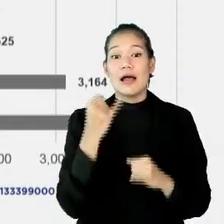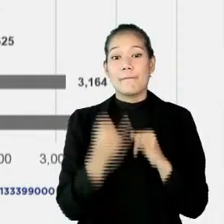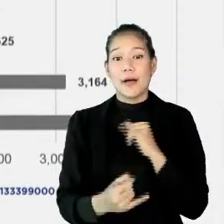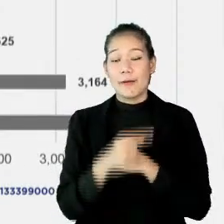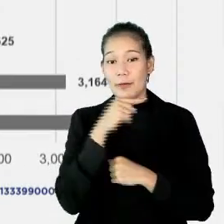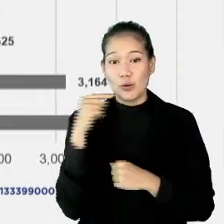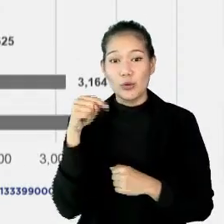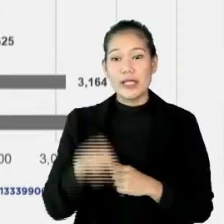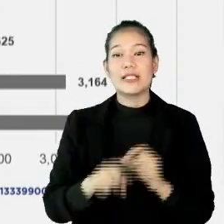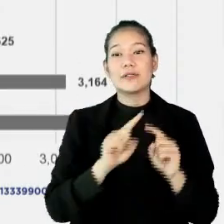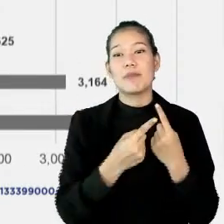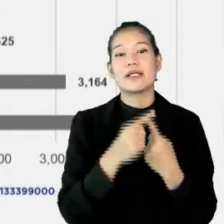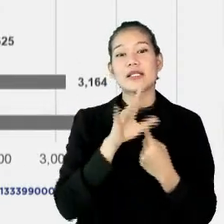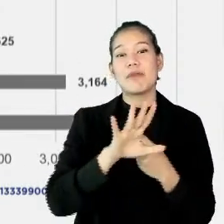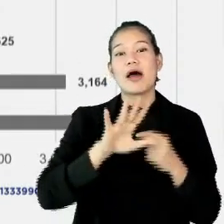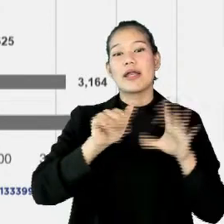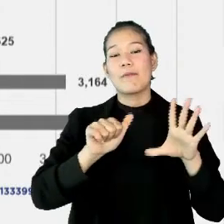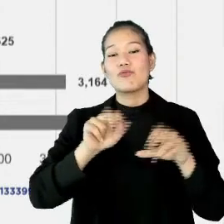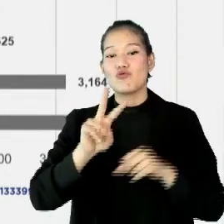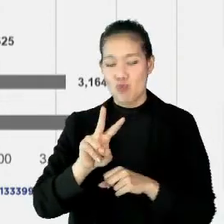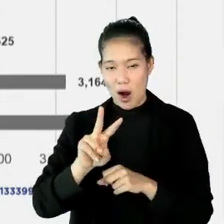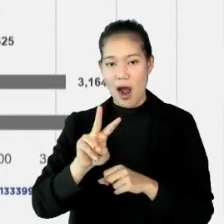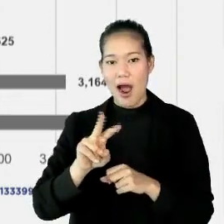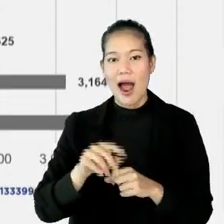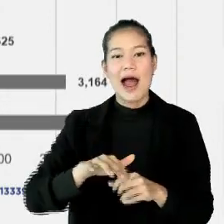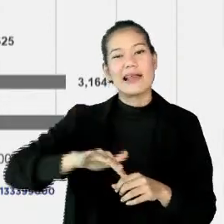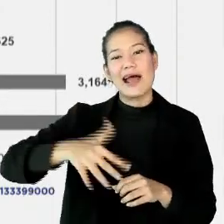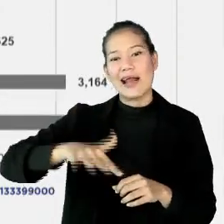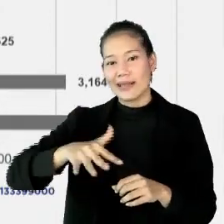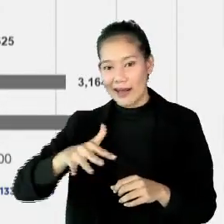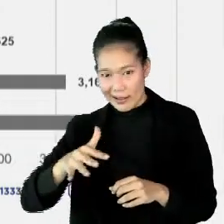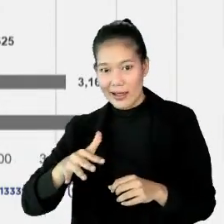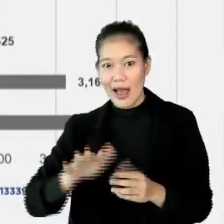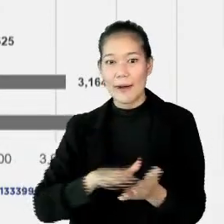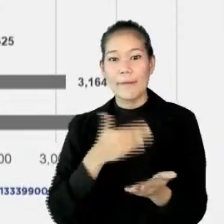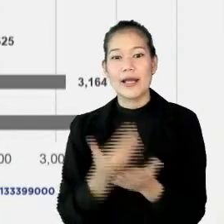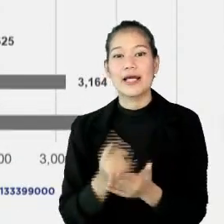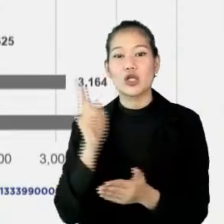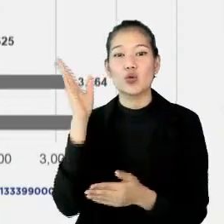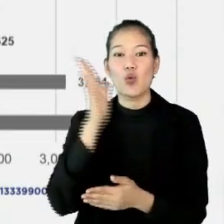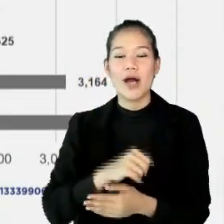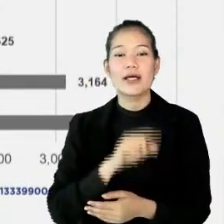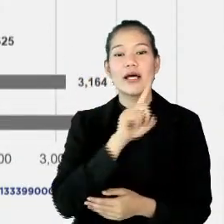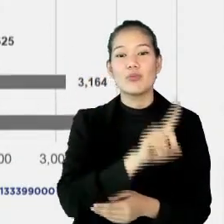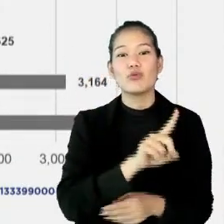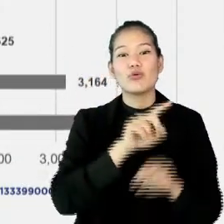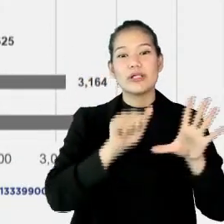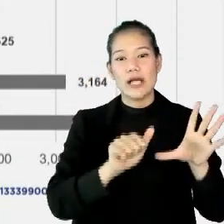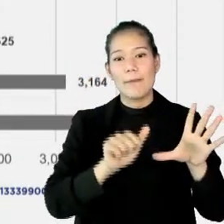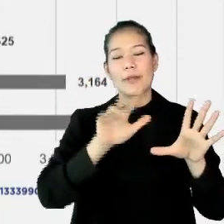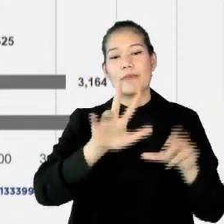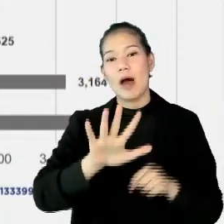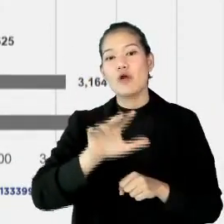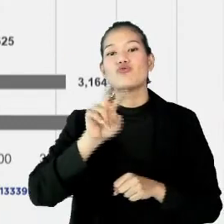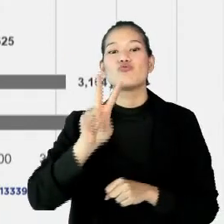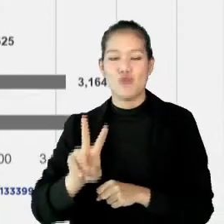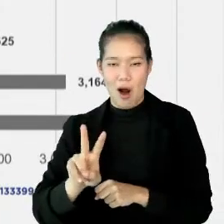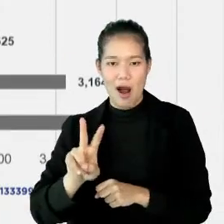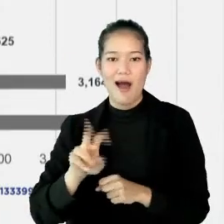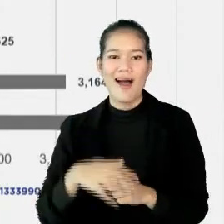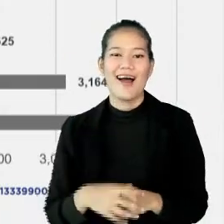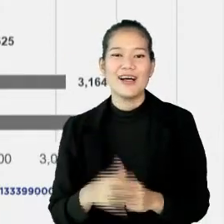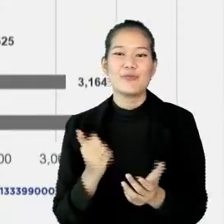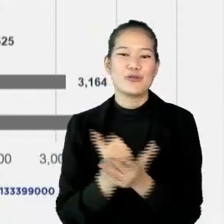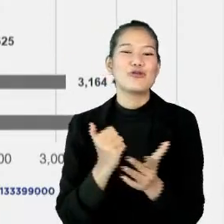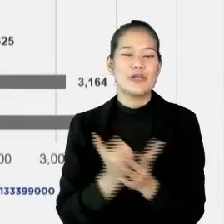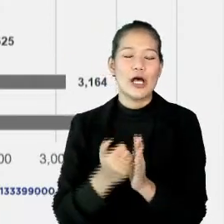ini masih 11.562 dengan rata-rata angka kematian harian di angka 1.652. Jadi trennya sudah